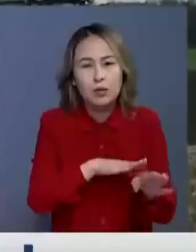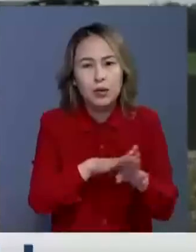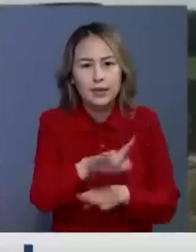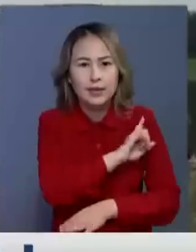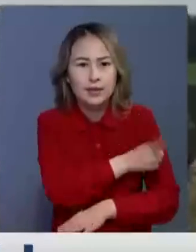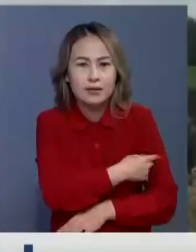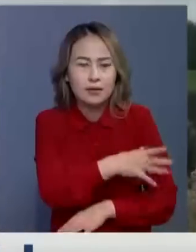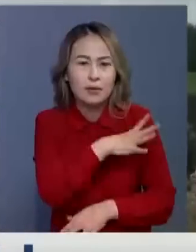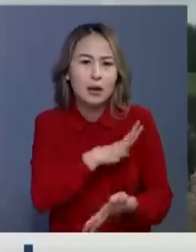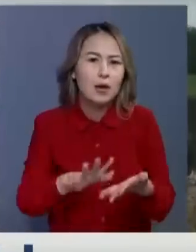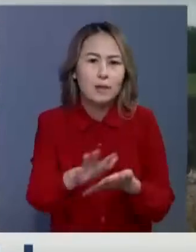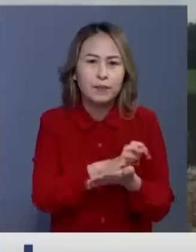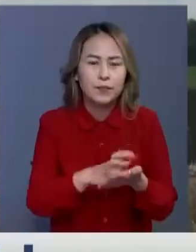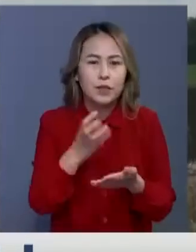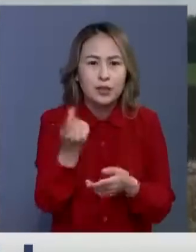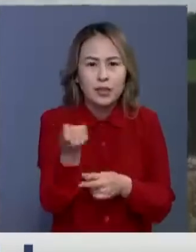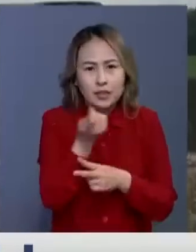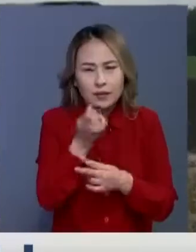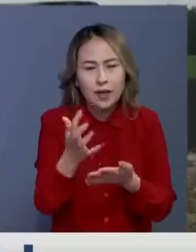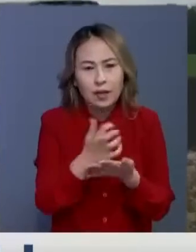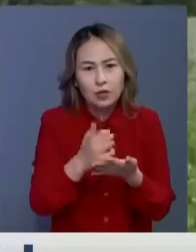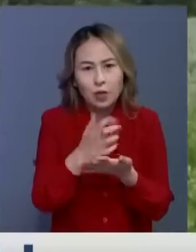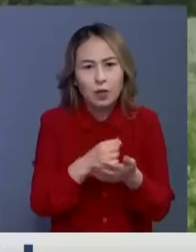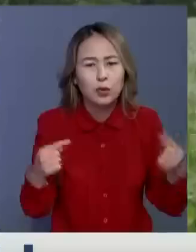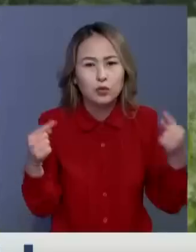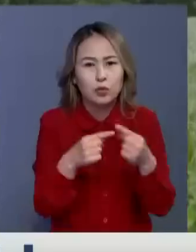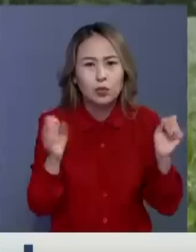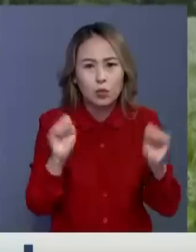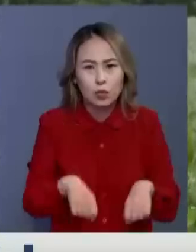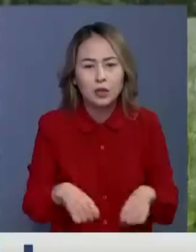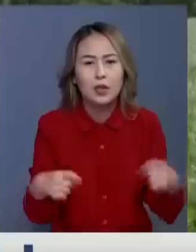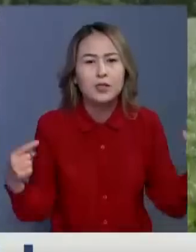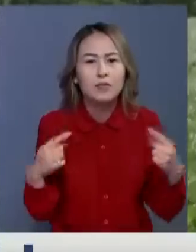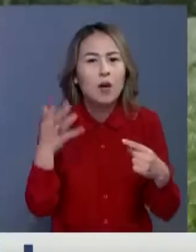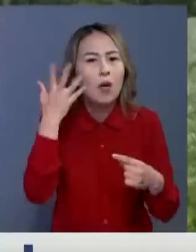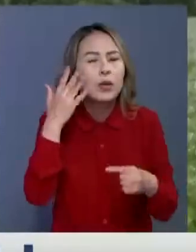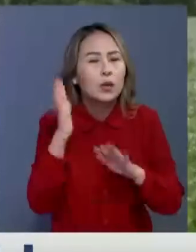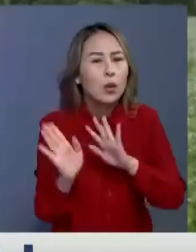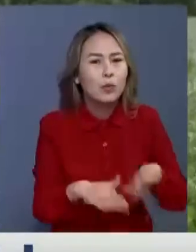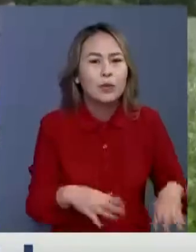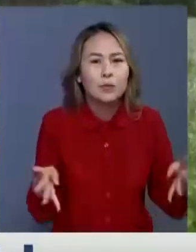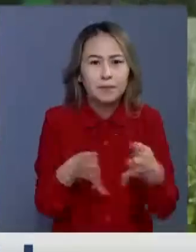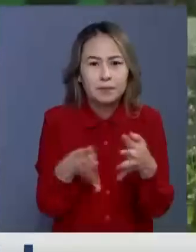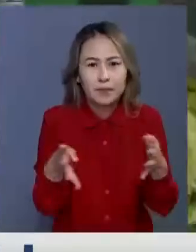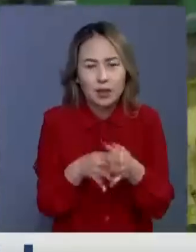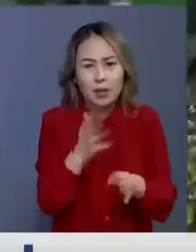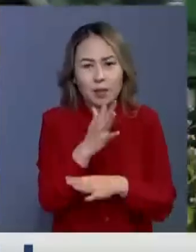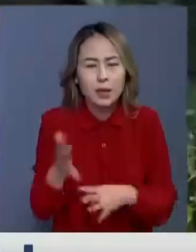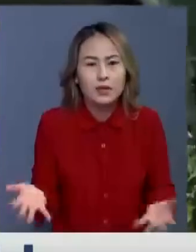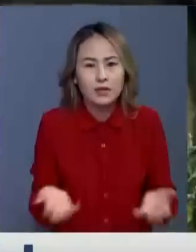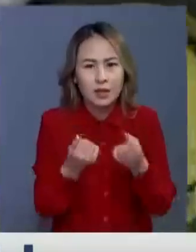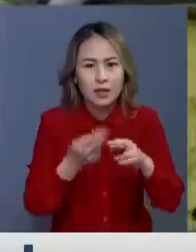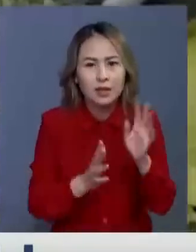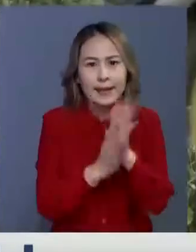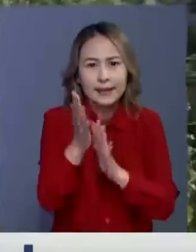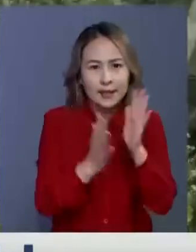болды. Соның салдарынан енді арпа мен бидай межелеген өнімді бермеуі мүмкін. Өткен маусымдарда қоспалар қосып егінді аман алып қалудың